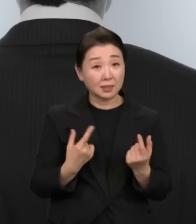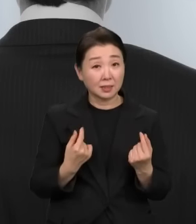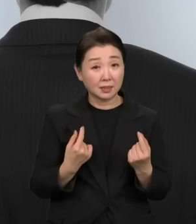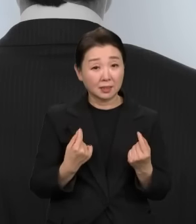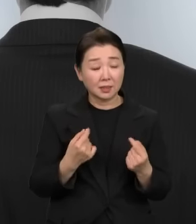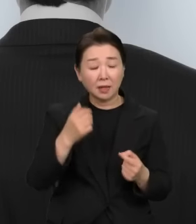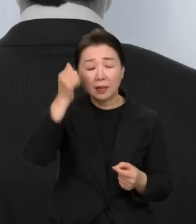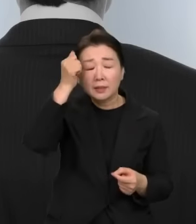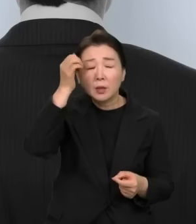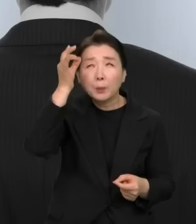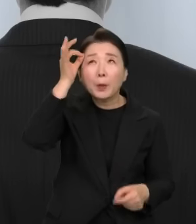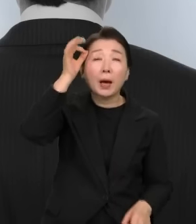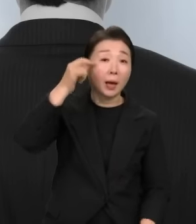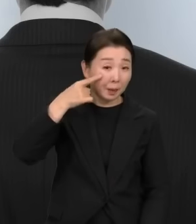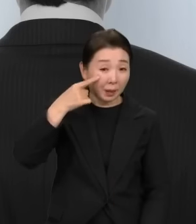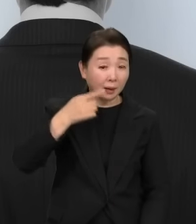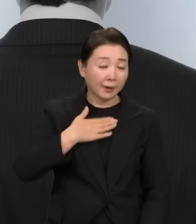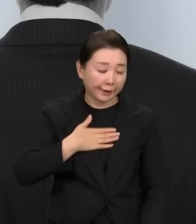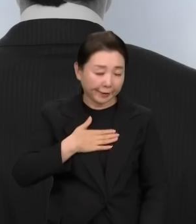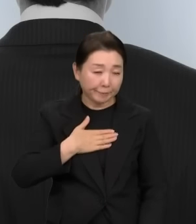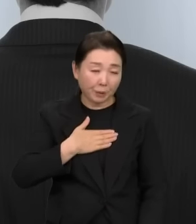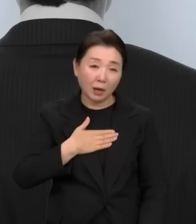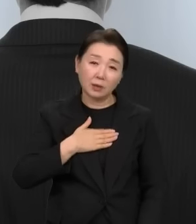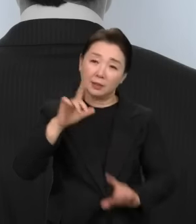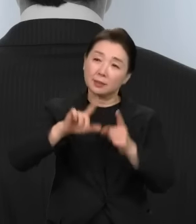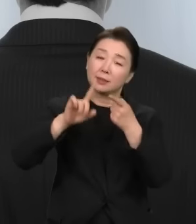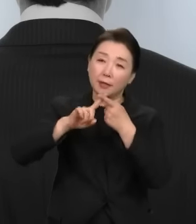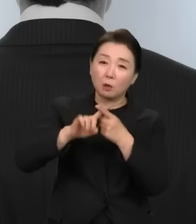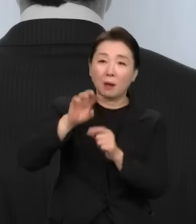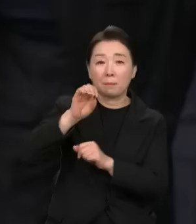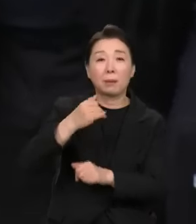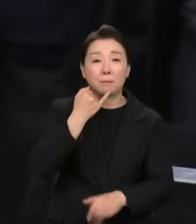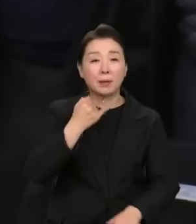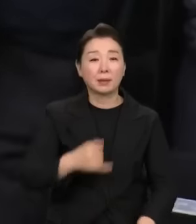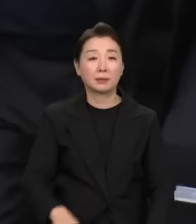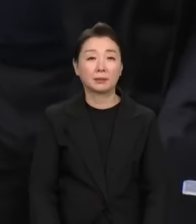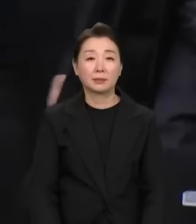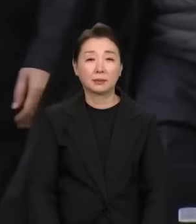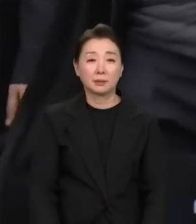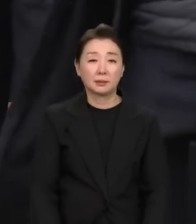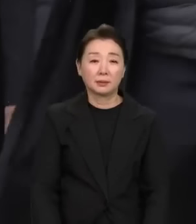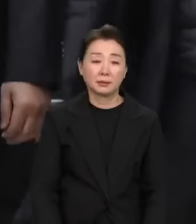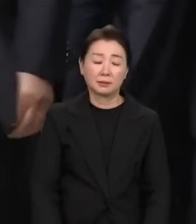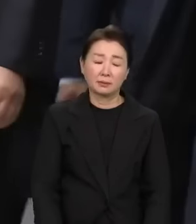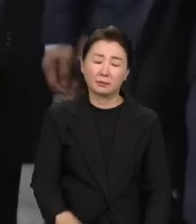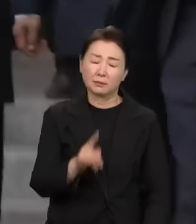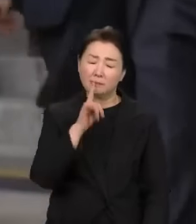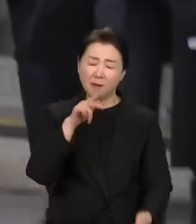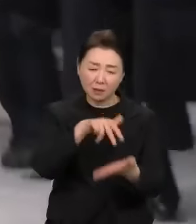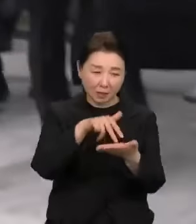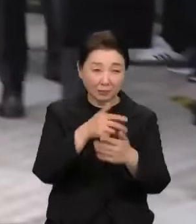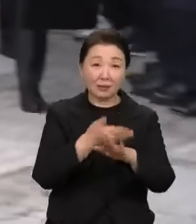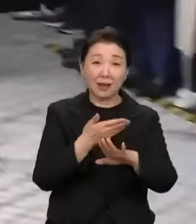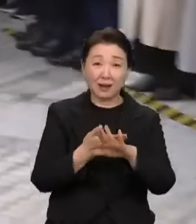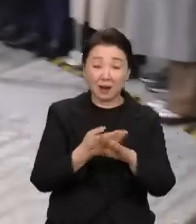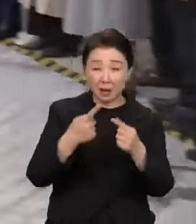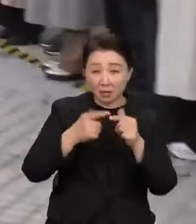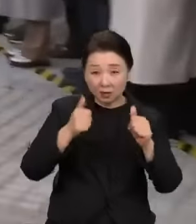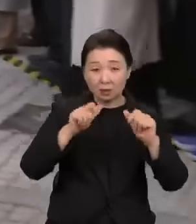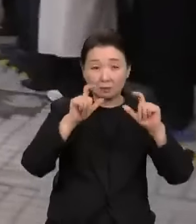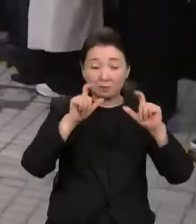기억을 좀 되살리셔가지고요. 있는 대로 한번 얘기를 좀 해주시면 좋을 것 같아. 엇갈리는 주장 속 1심 법원은 무죄